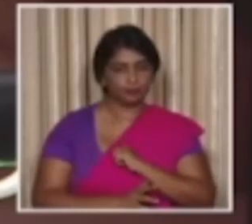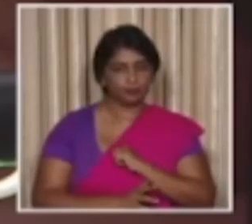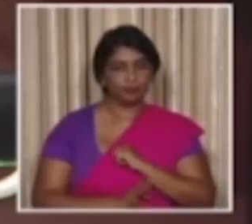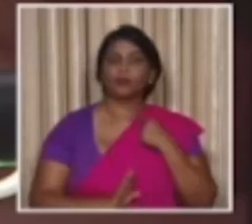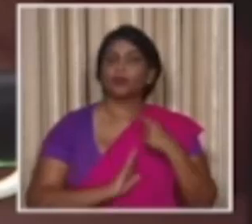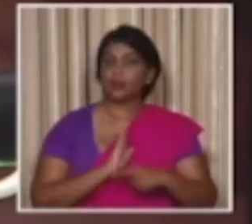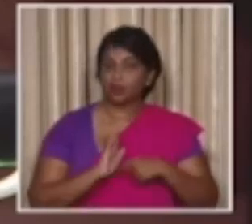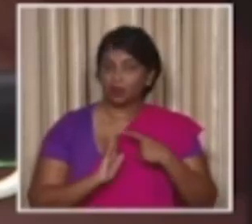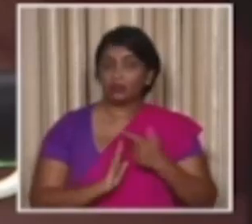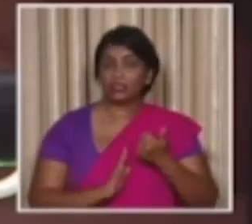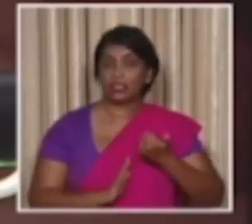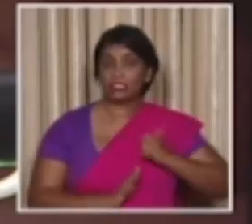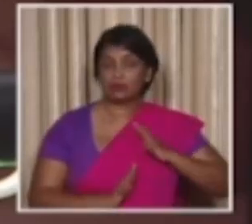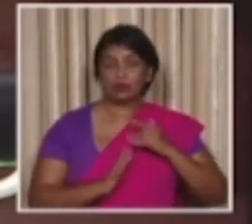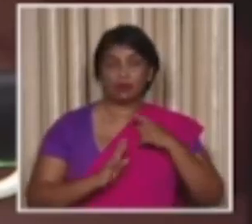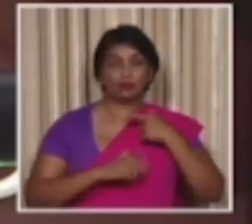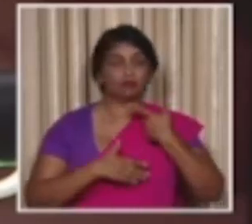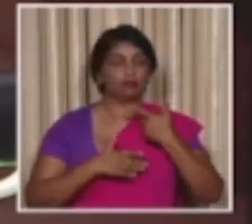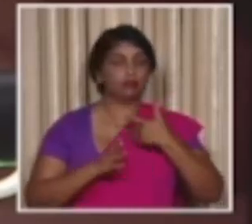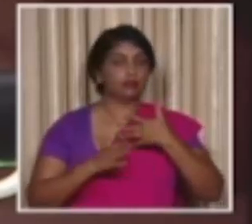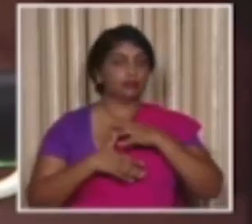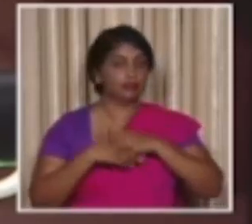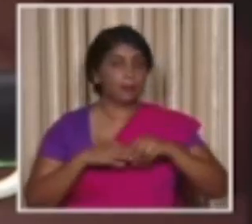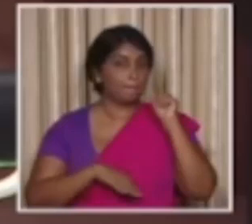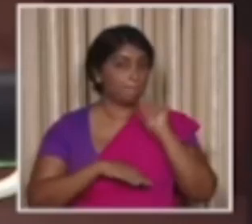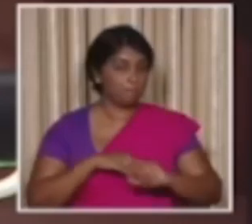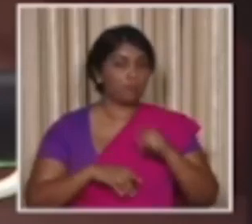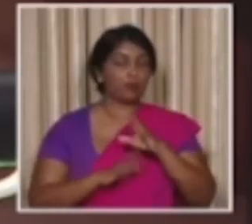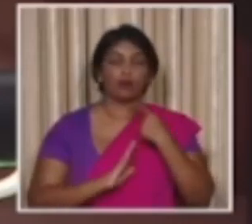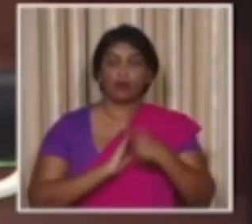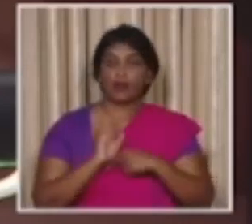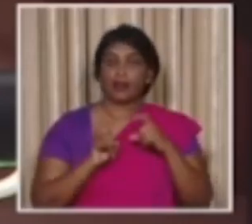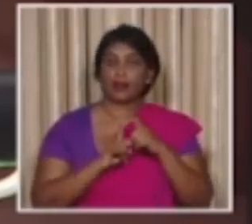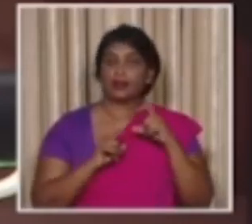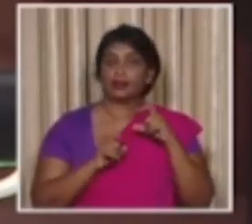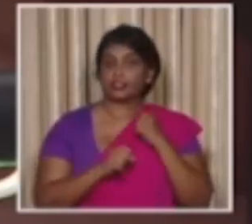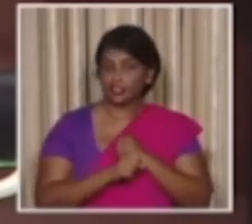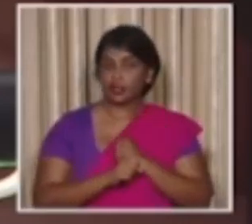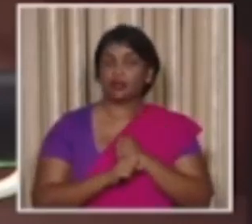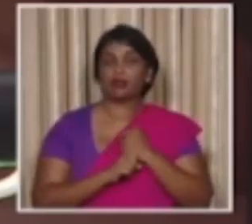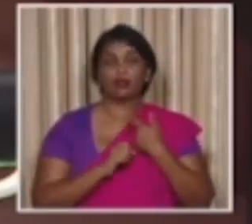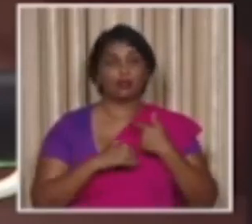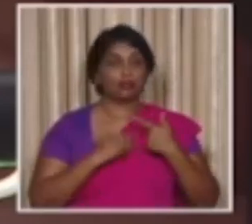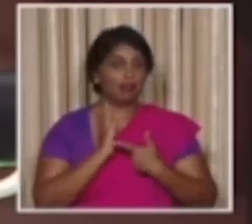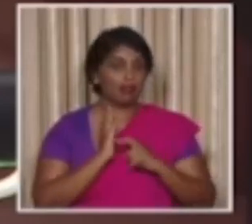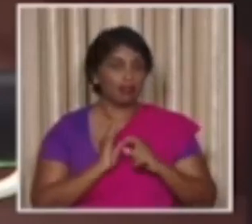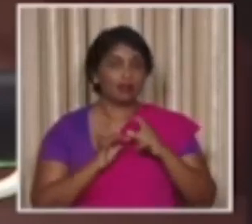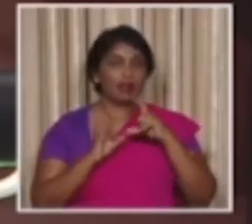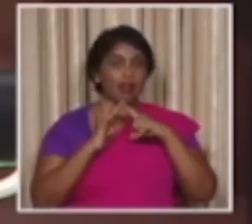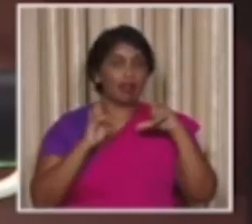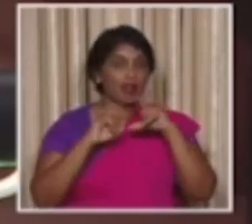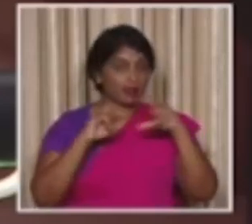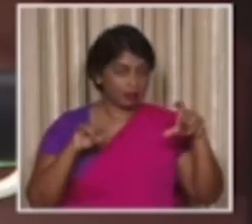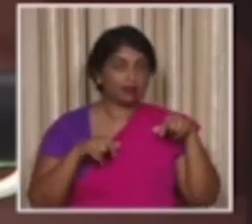ශ්‍රී ලංකාව ස්මාර්ට් ජාතිය බවට පත් කරන බව කියමින් සැලසුම් කරන ලද ඒකීය ඩිජිටල් අනන්‍යතා රාමුව සහ විද්‍යුත් හැඳුනුම්පත්